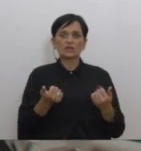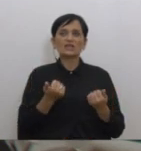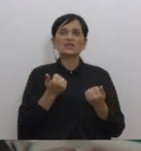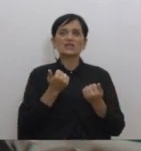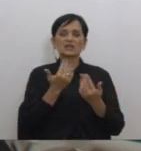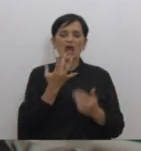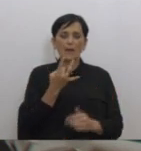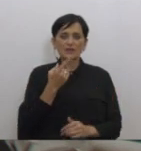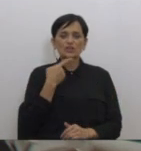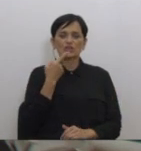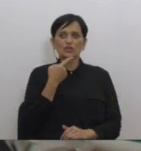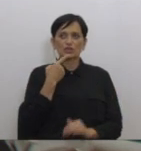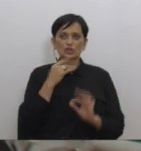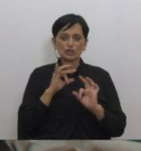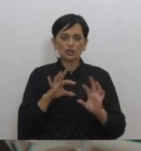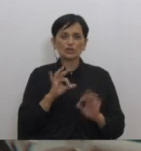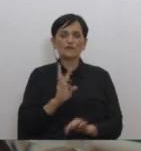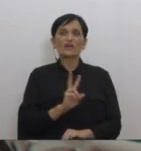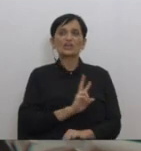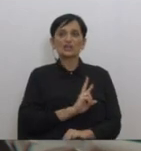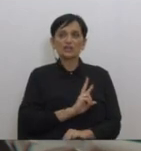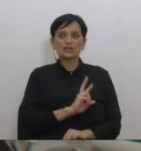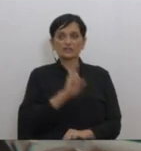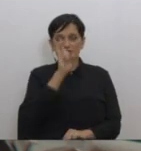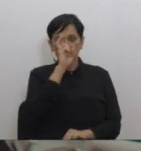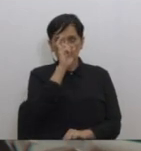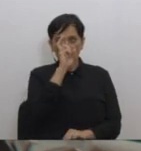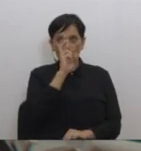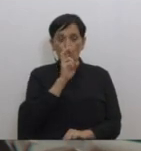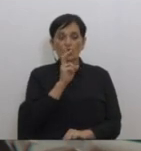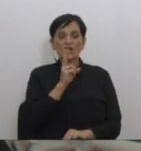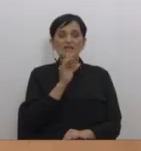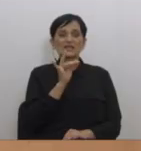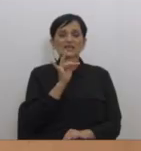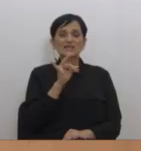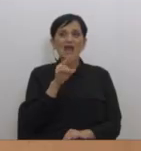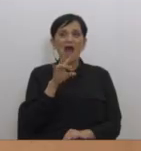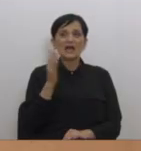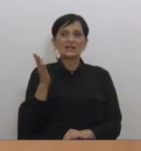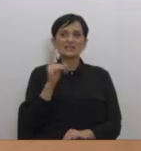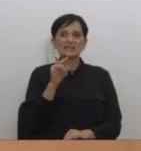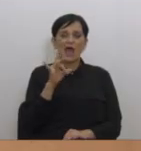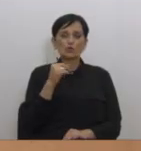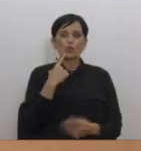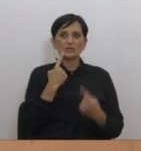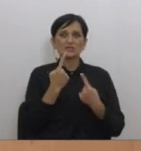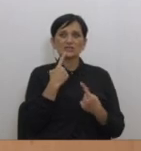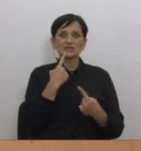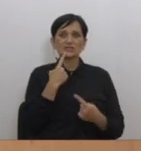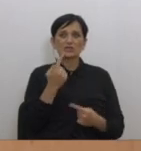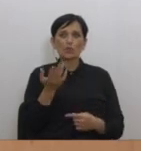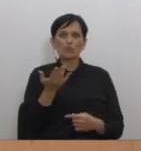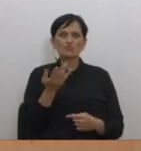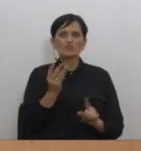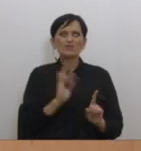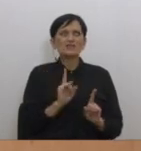რამდენჯერმე ითქვა, იცით, რომ აი გიყვარდეთ სახელმწიფო, ირაკლი საუბრობდა ზარქოა და